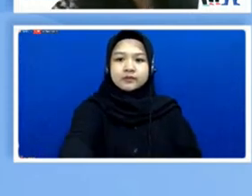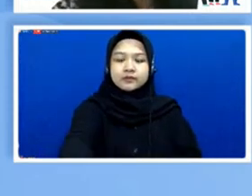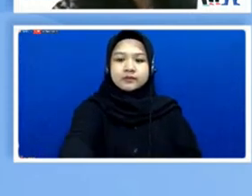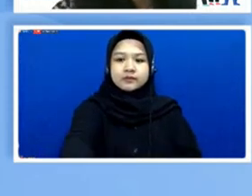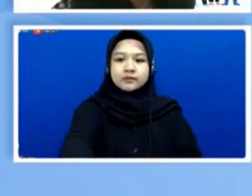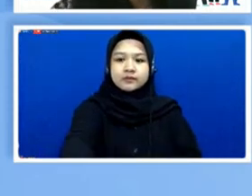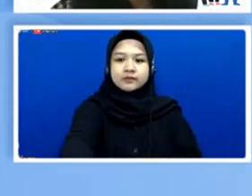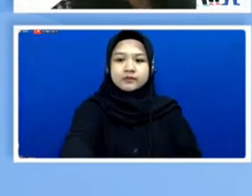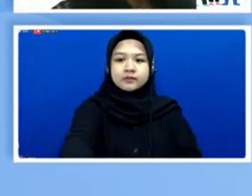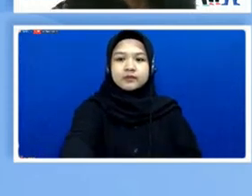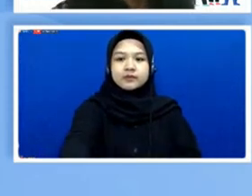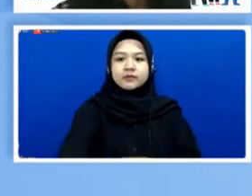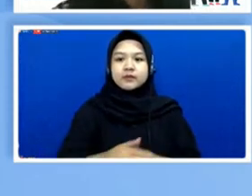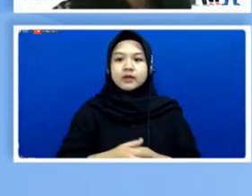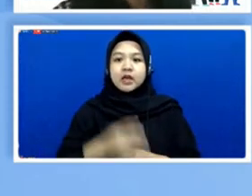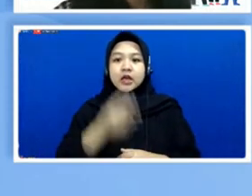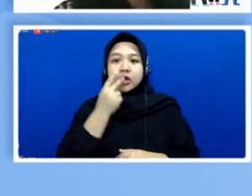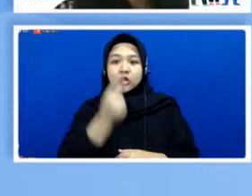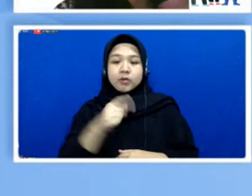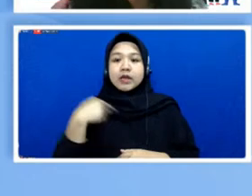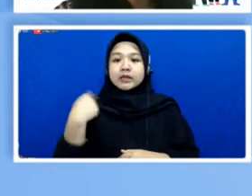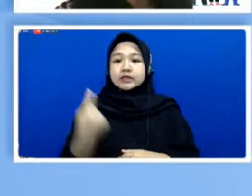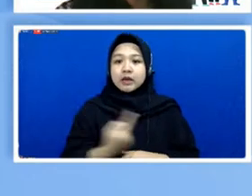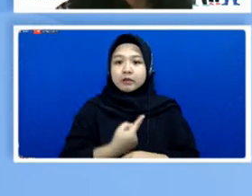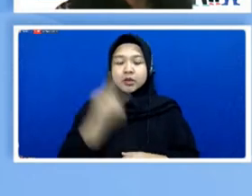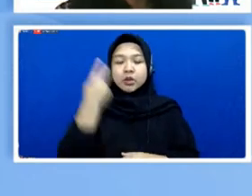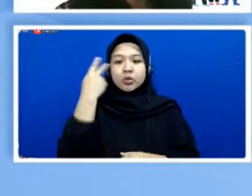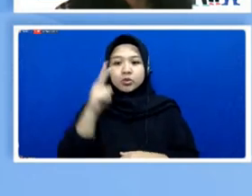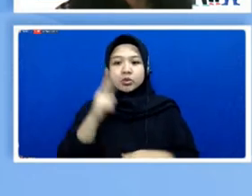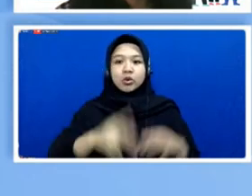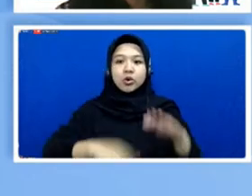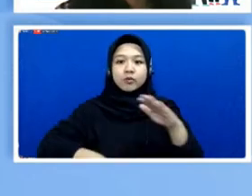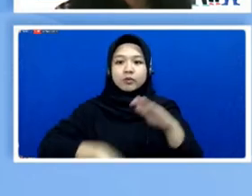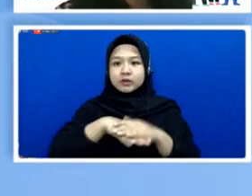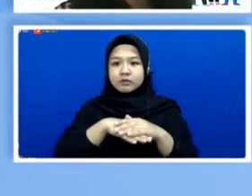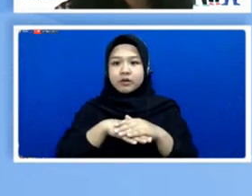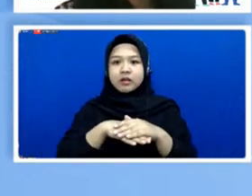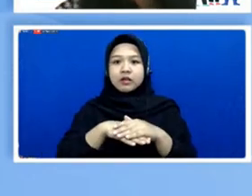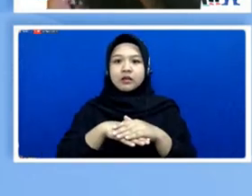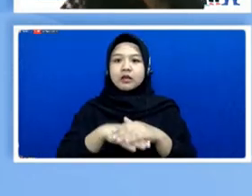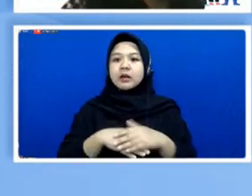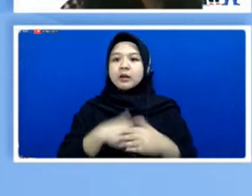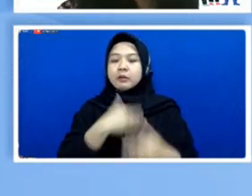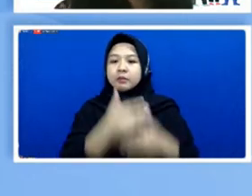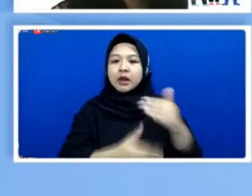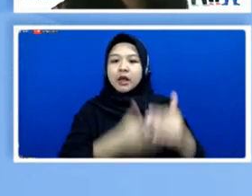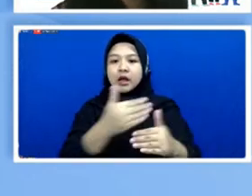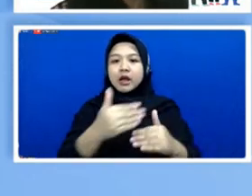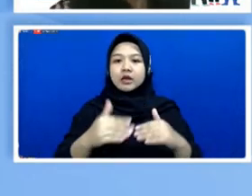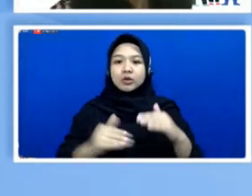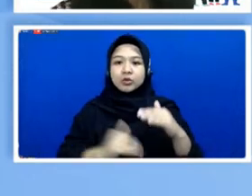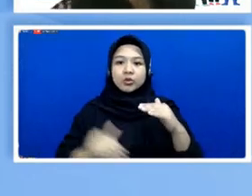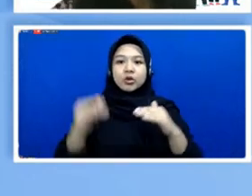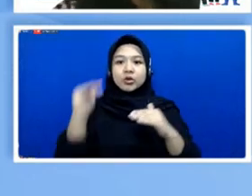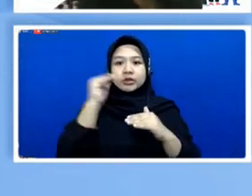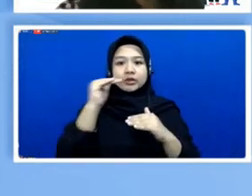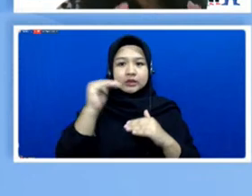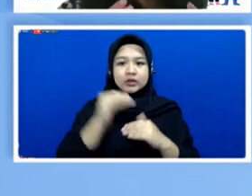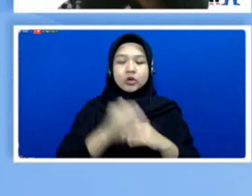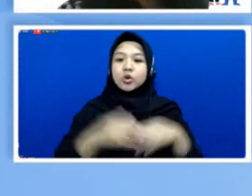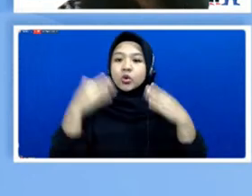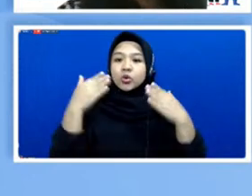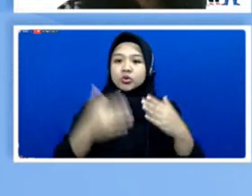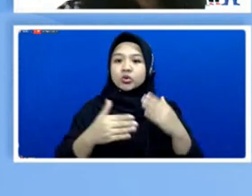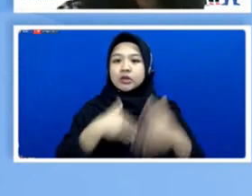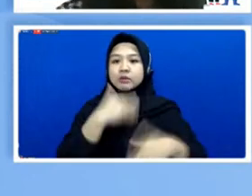Nah, yang rekomendasi kami tentu saja untuk mengoptimalkan penanganan di hulu maupun di hilir, terutama